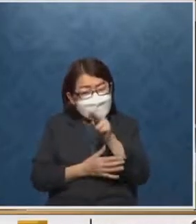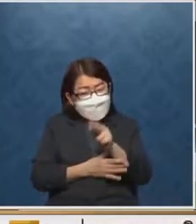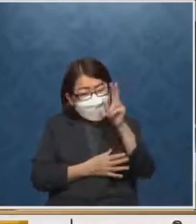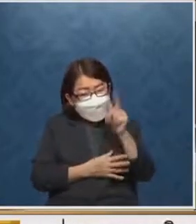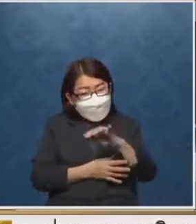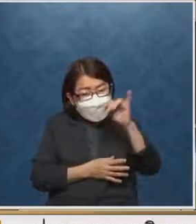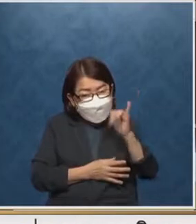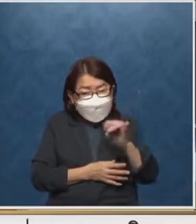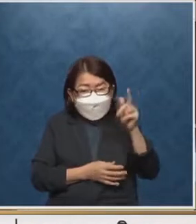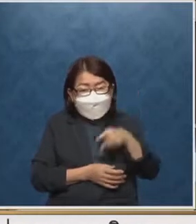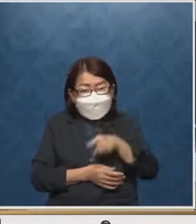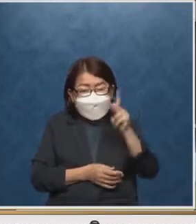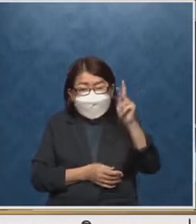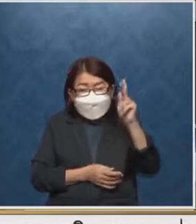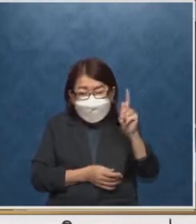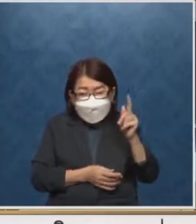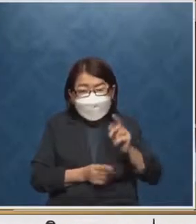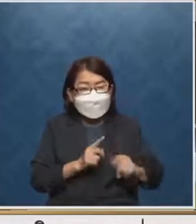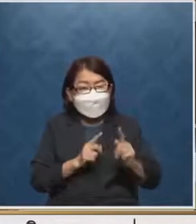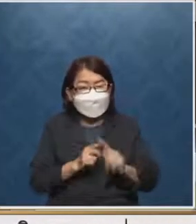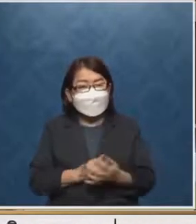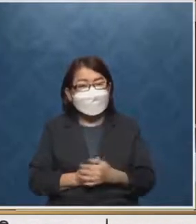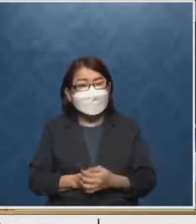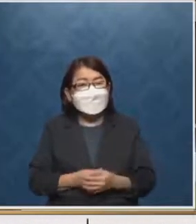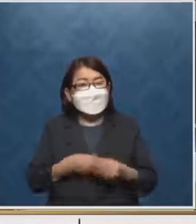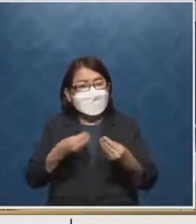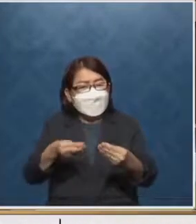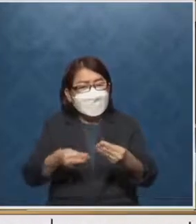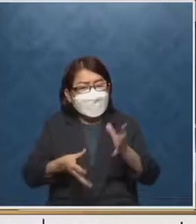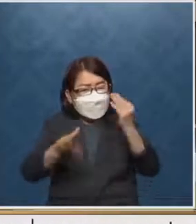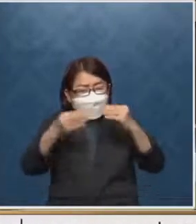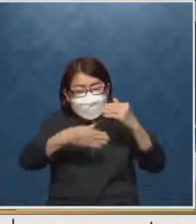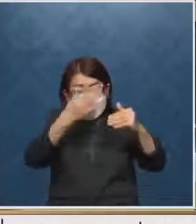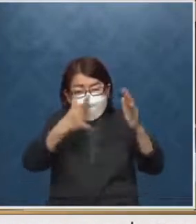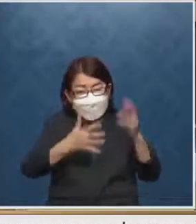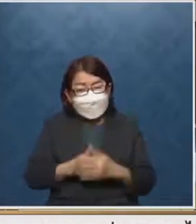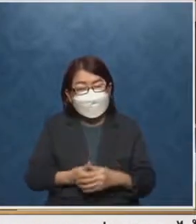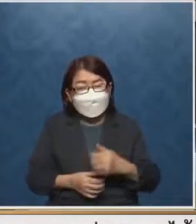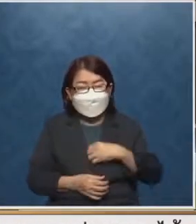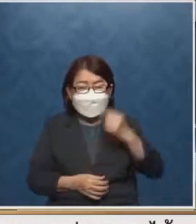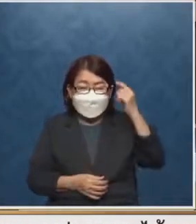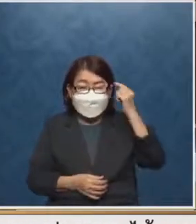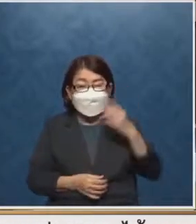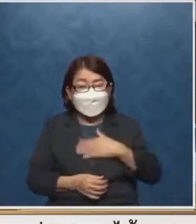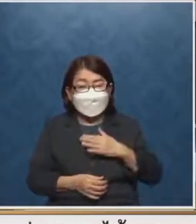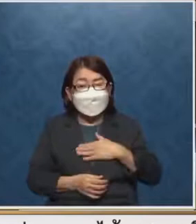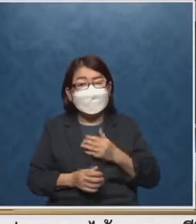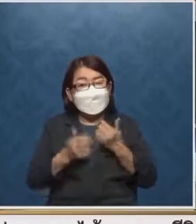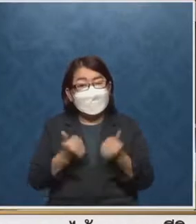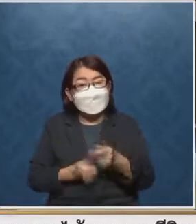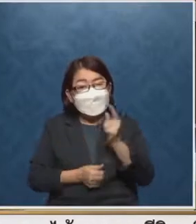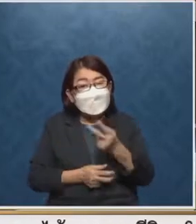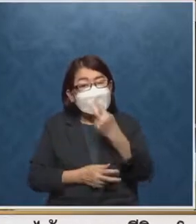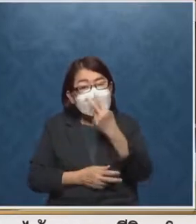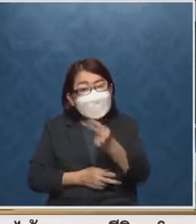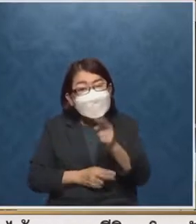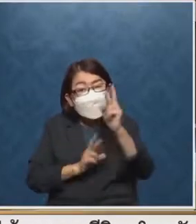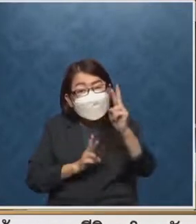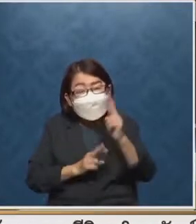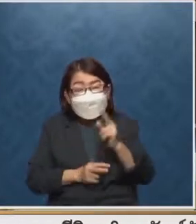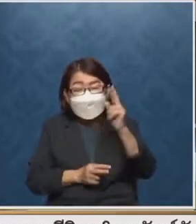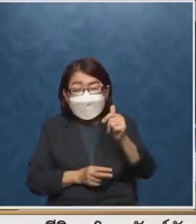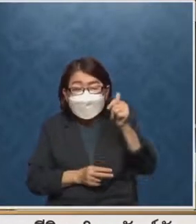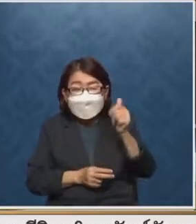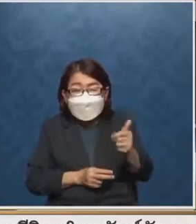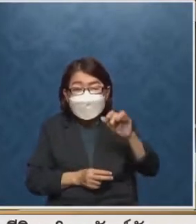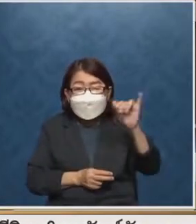ไม่สร้างสรรค์แต่นี้ผมอยากจะมองแบบนี้ครับวันนี้เนี่ยการเฝ้าระวังสื่อเนี่ยผมบอก